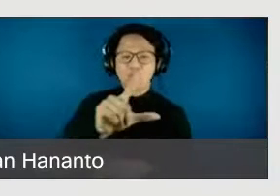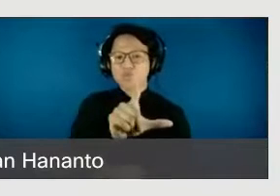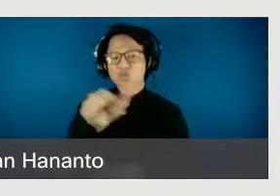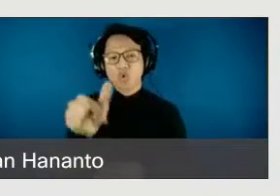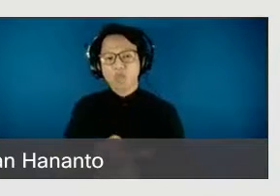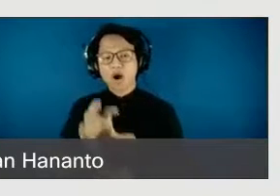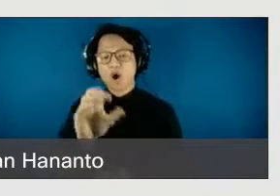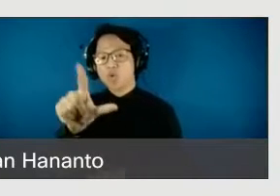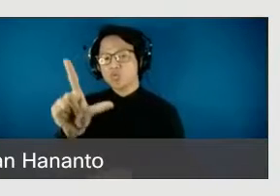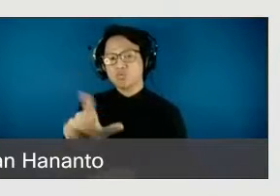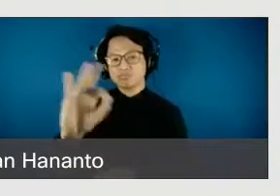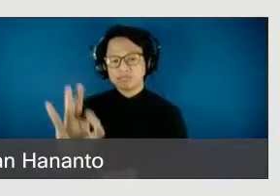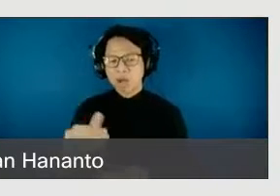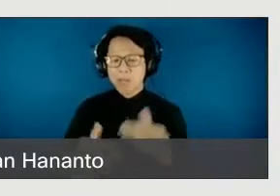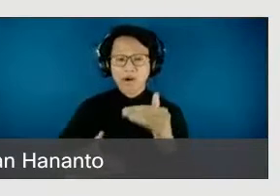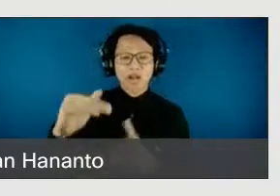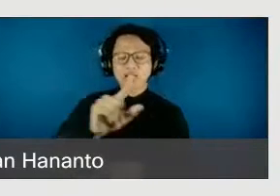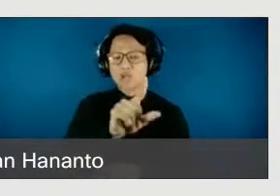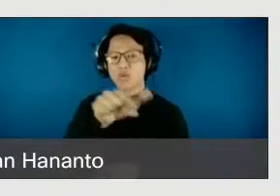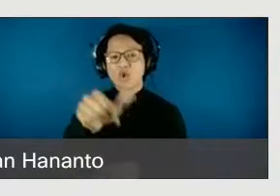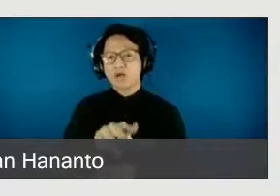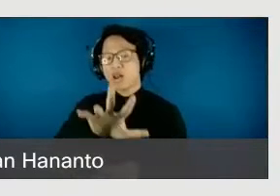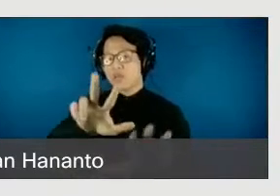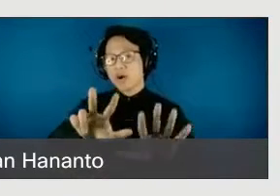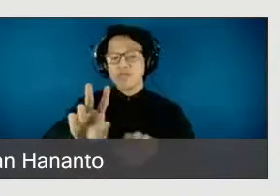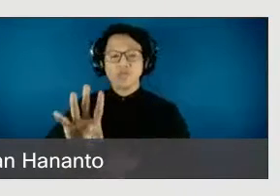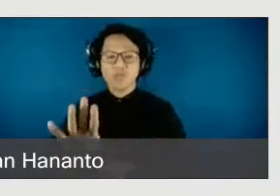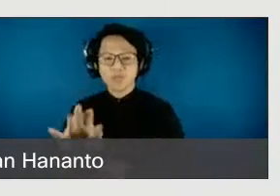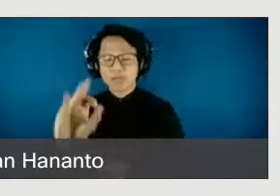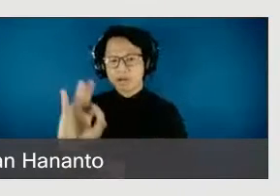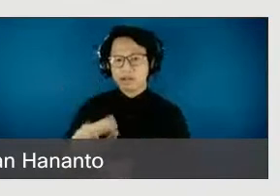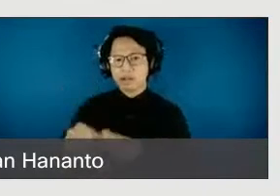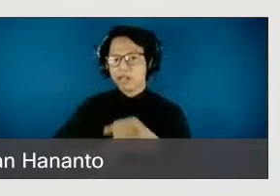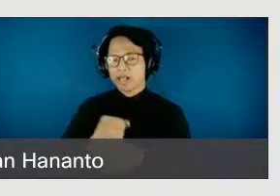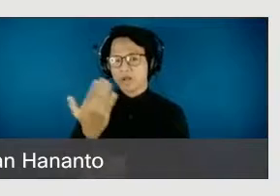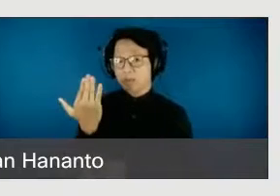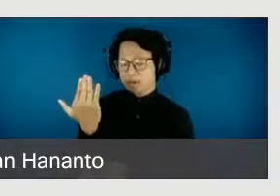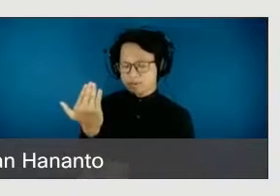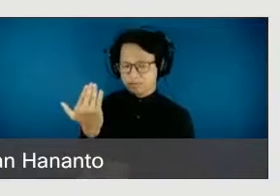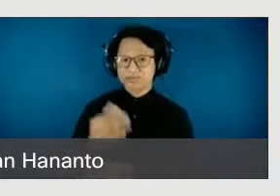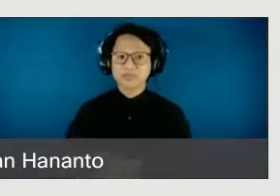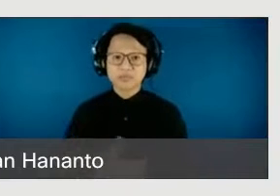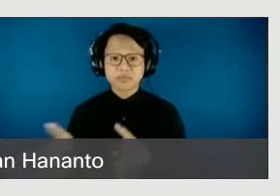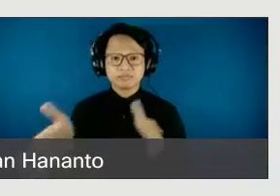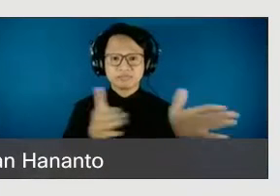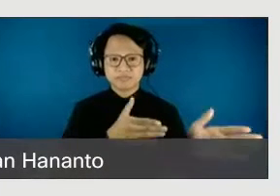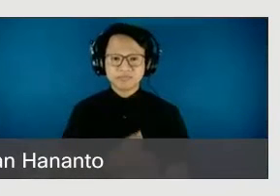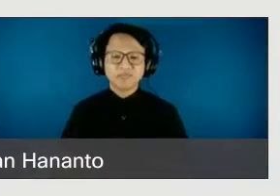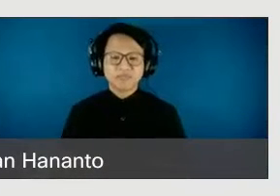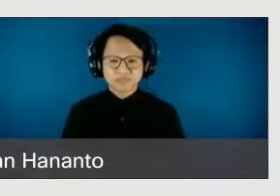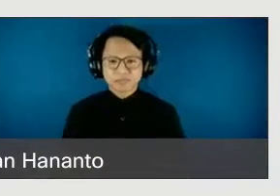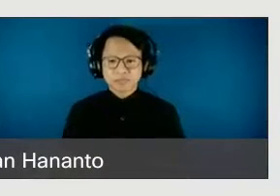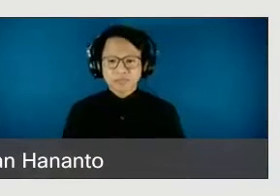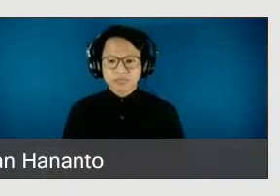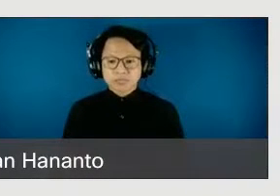Ini peningkatan sebesar 1,84% dari tahun sebelumnya. Next slide, please.